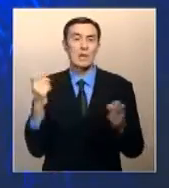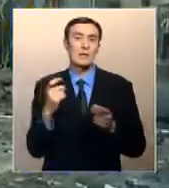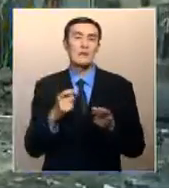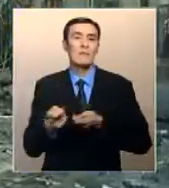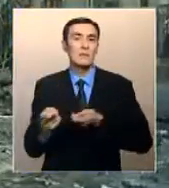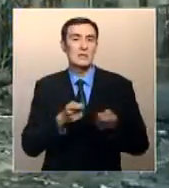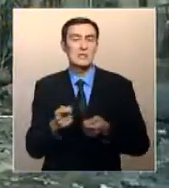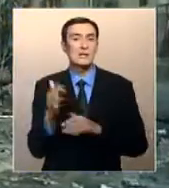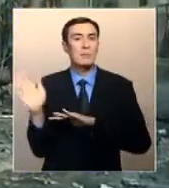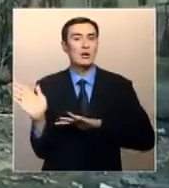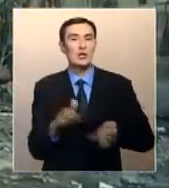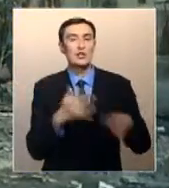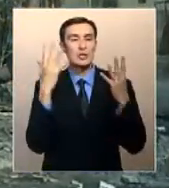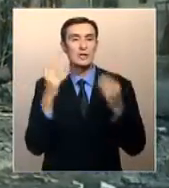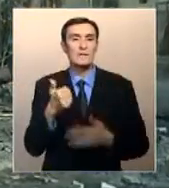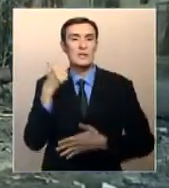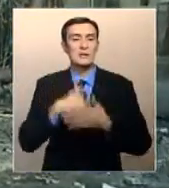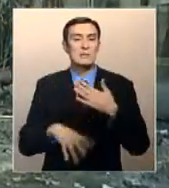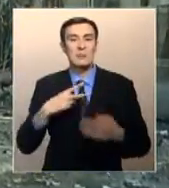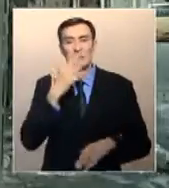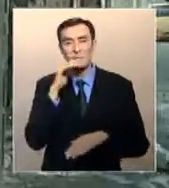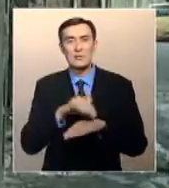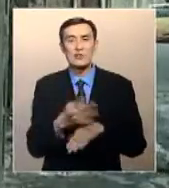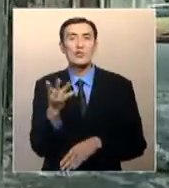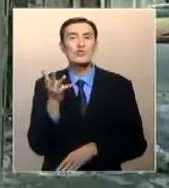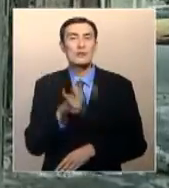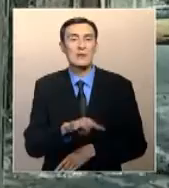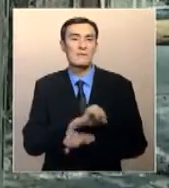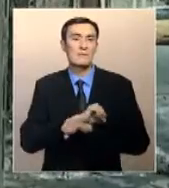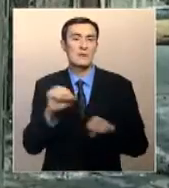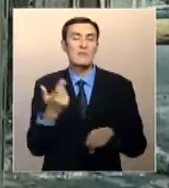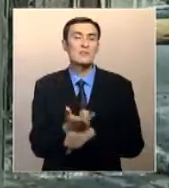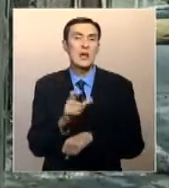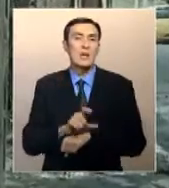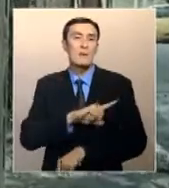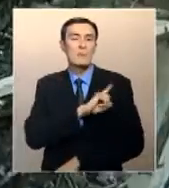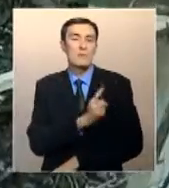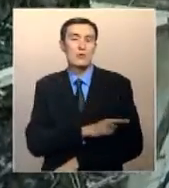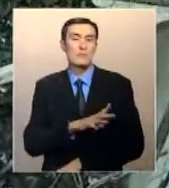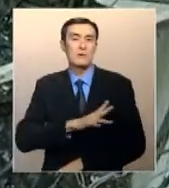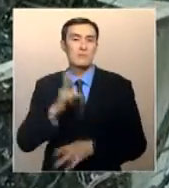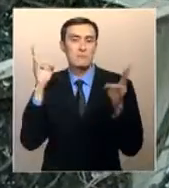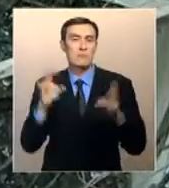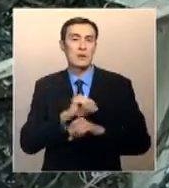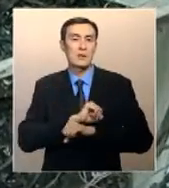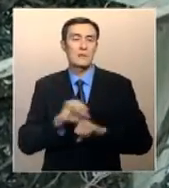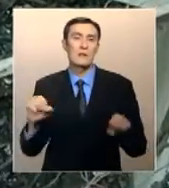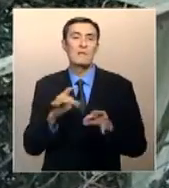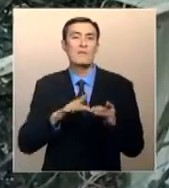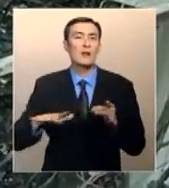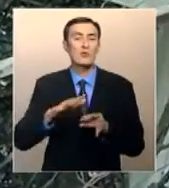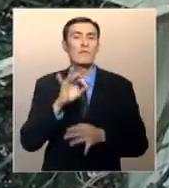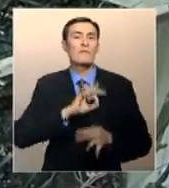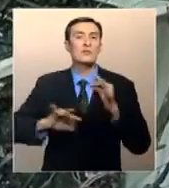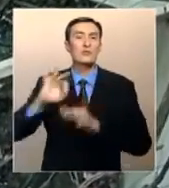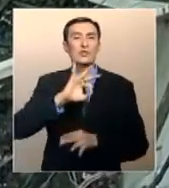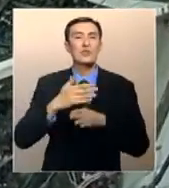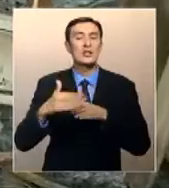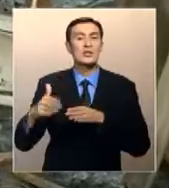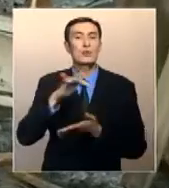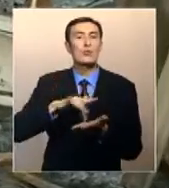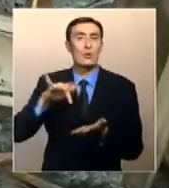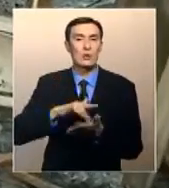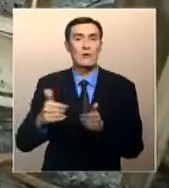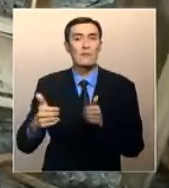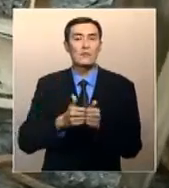местных властей, за прошедший день в столице было зафиксировано 4 взрыва. Самый мощный из них прогремел в шиитском районе и восточной части